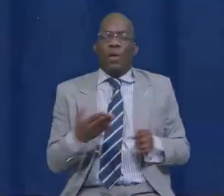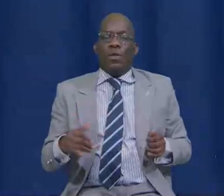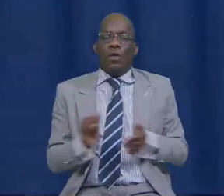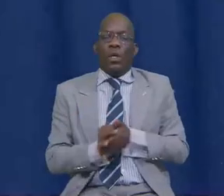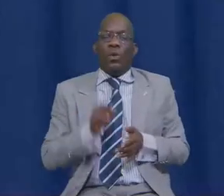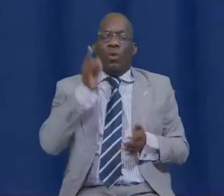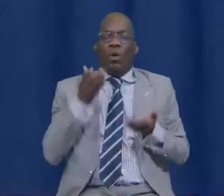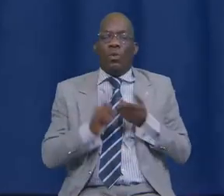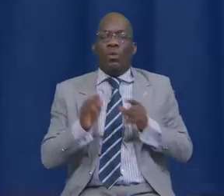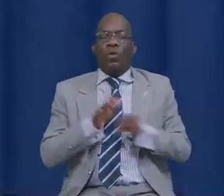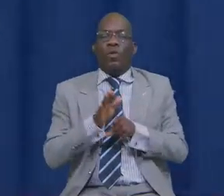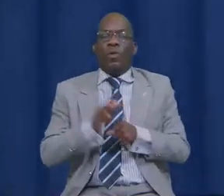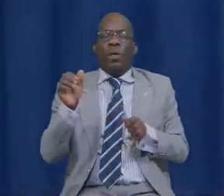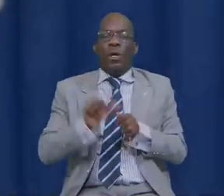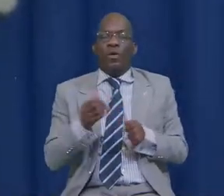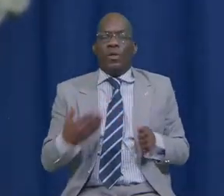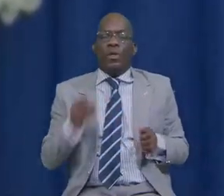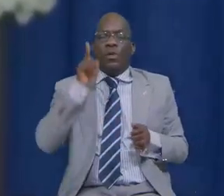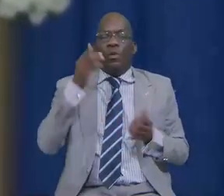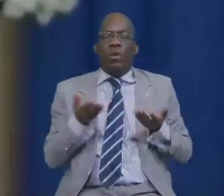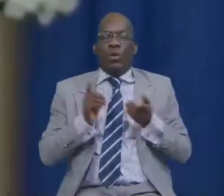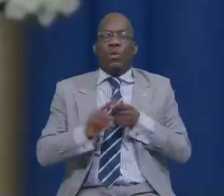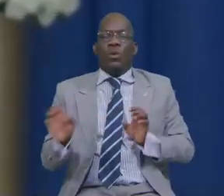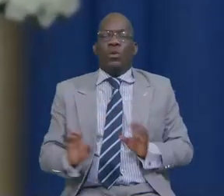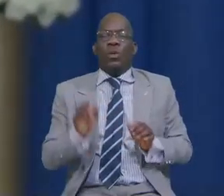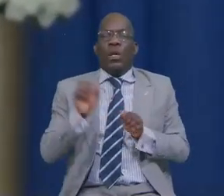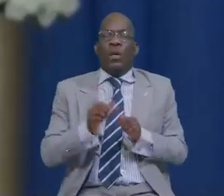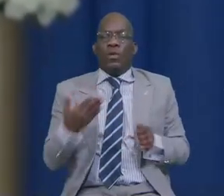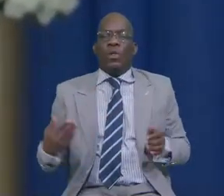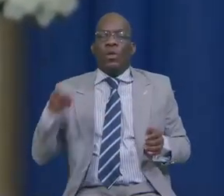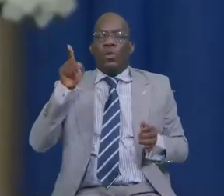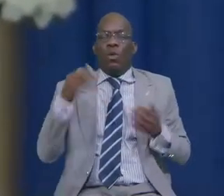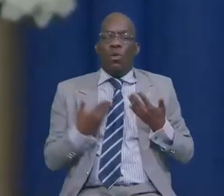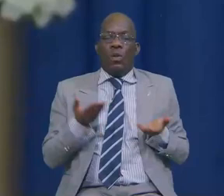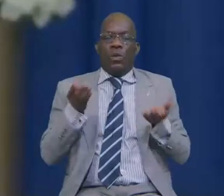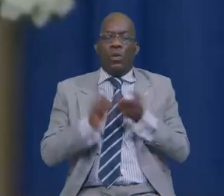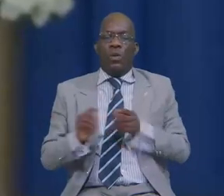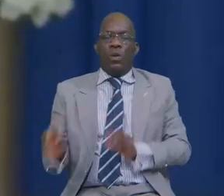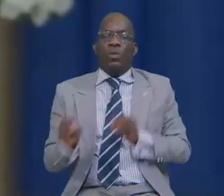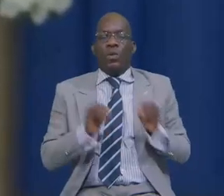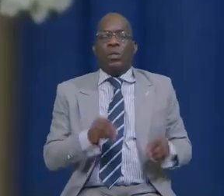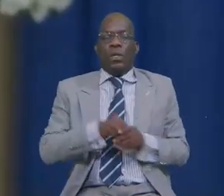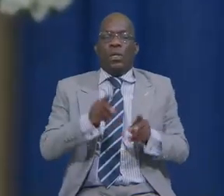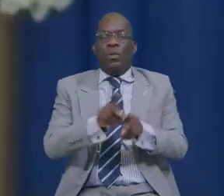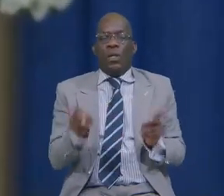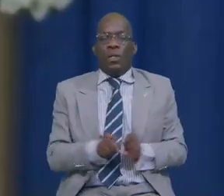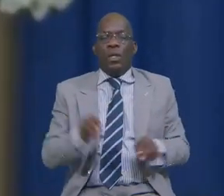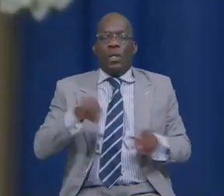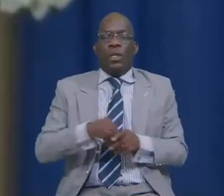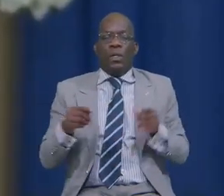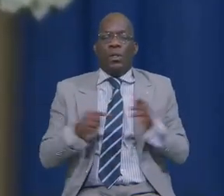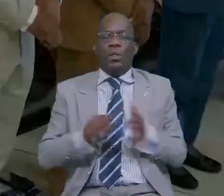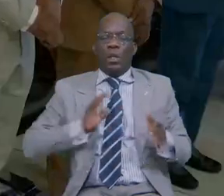accomplir, tout ce que tu veux faire, tout ce que tu veux mettre en place dans notre vie